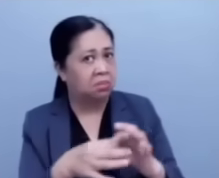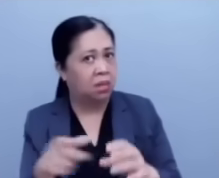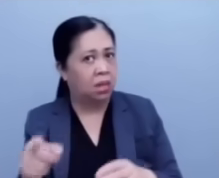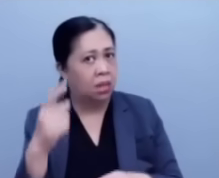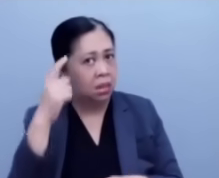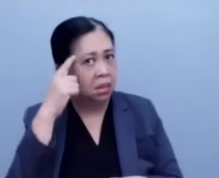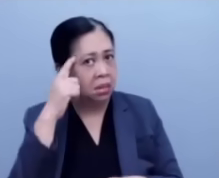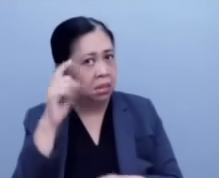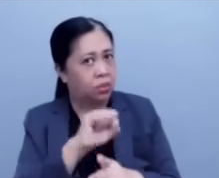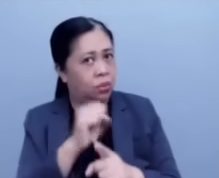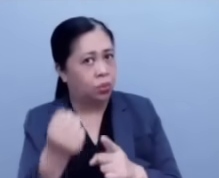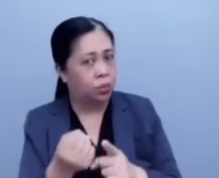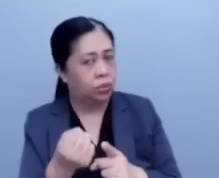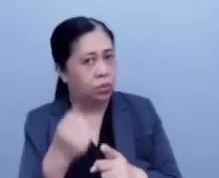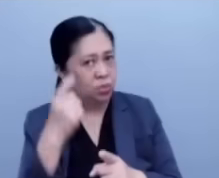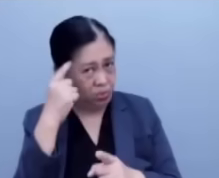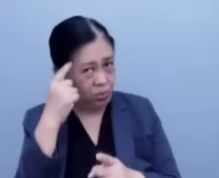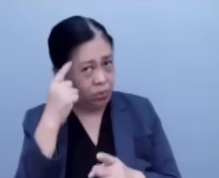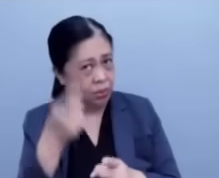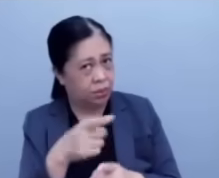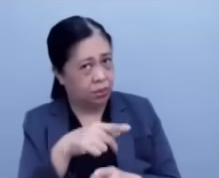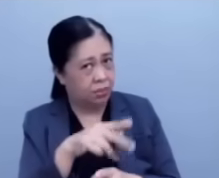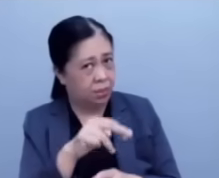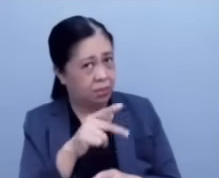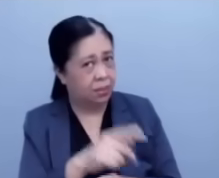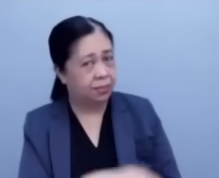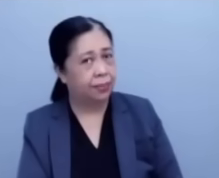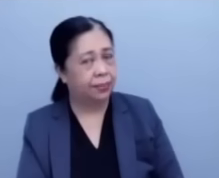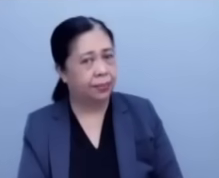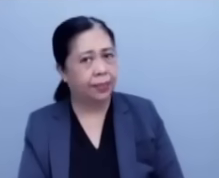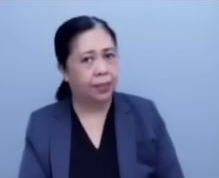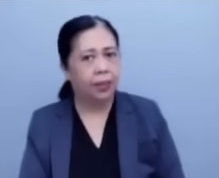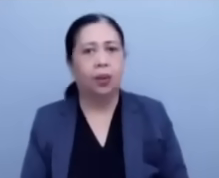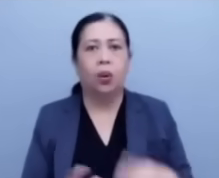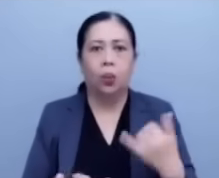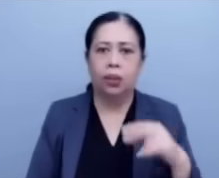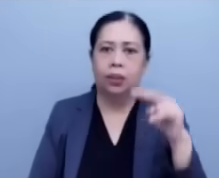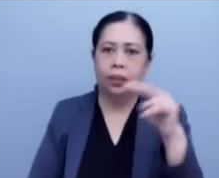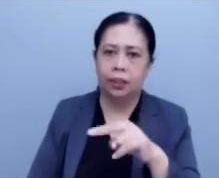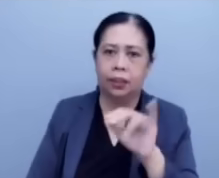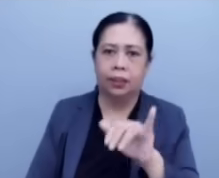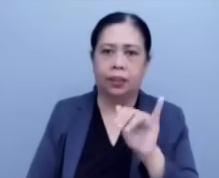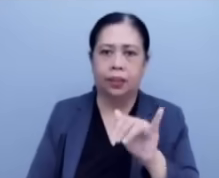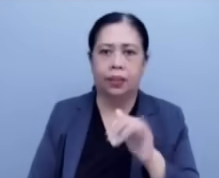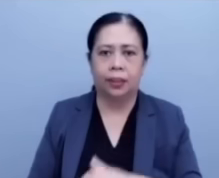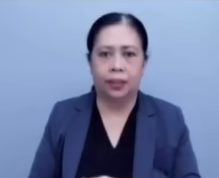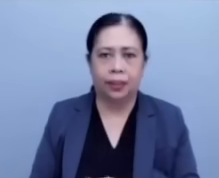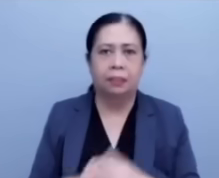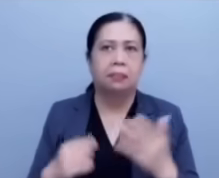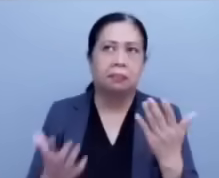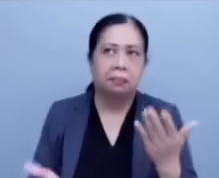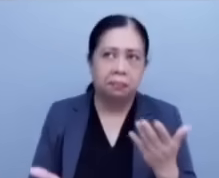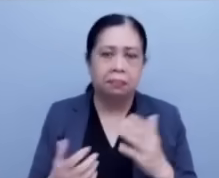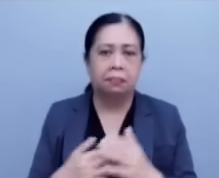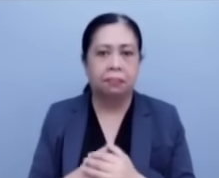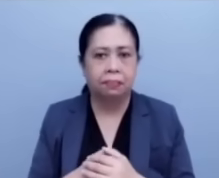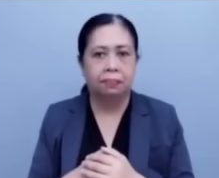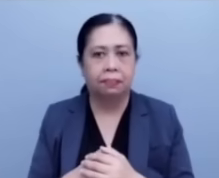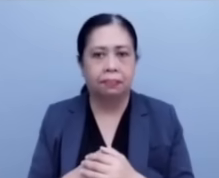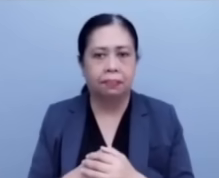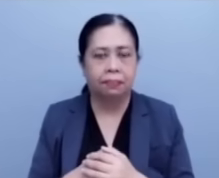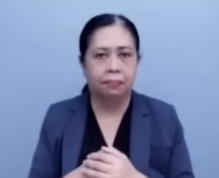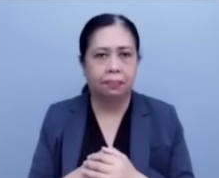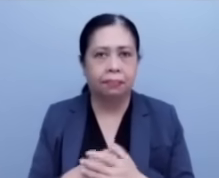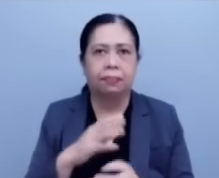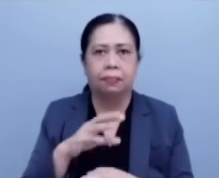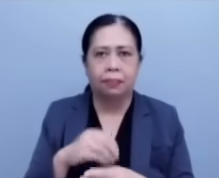situation. Yun ang palagay po ng PNP? Tinitingnan din po natin yun, sir, na maaaring part po yun